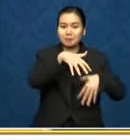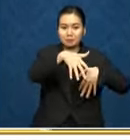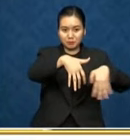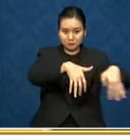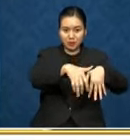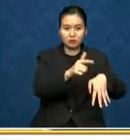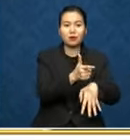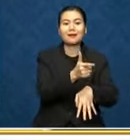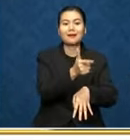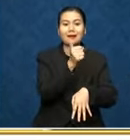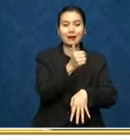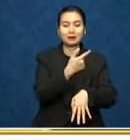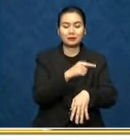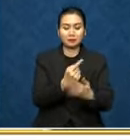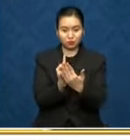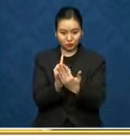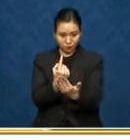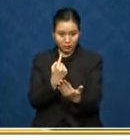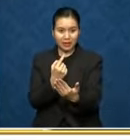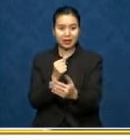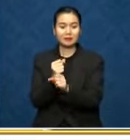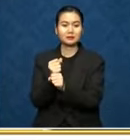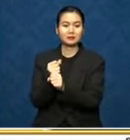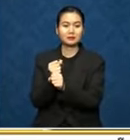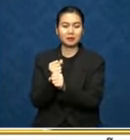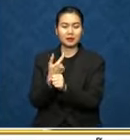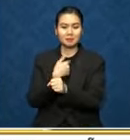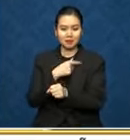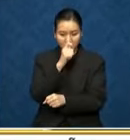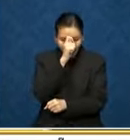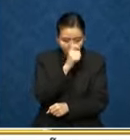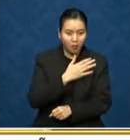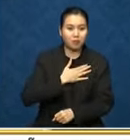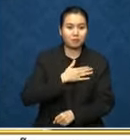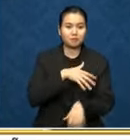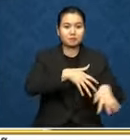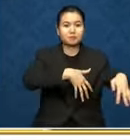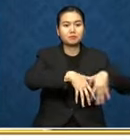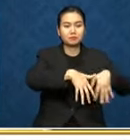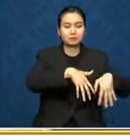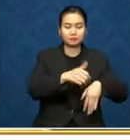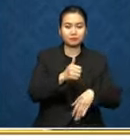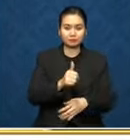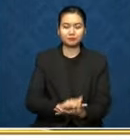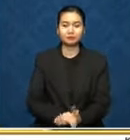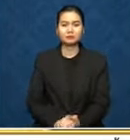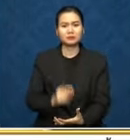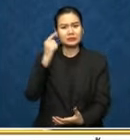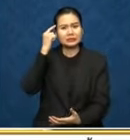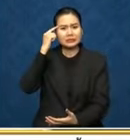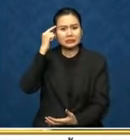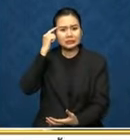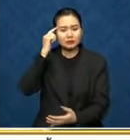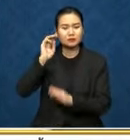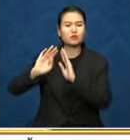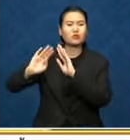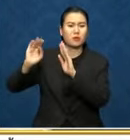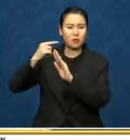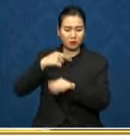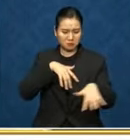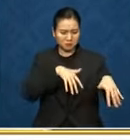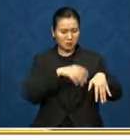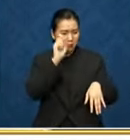เราเป็นเป็นตัวแทนเป็นการให้เกียรติราษฎรให้เกียรติประชาชนครับเลิกคิดเสียทีว่าประชาชนไม่เข้า